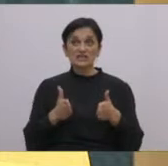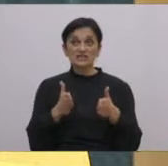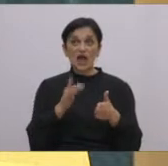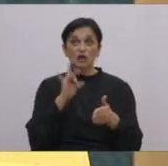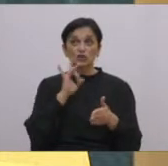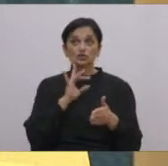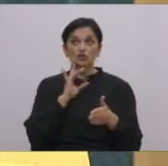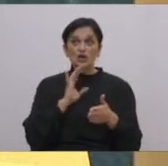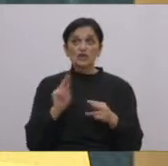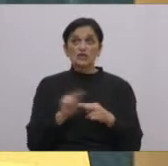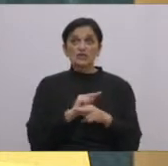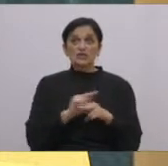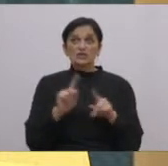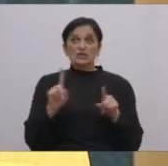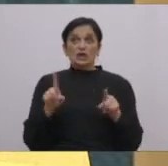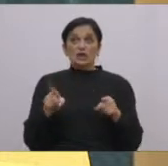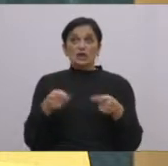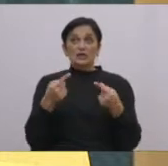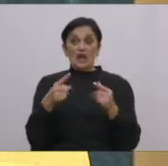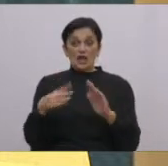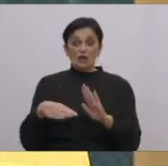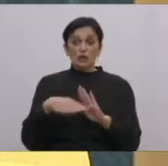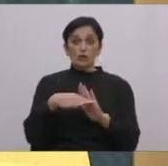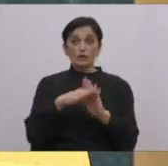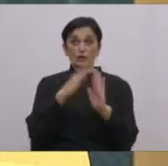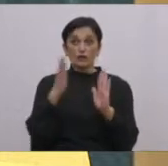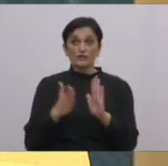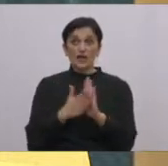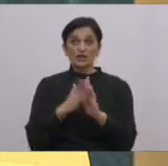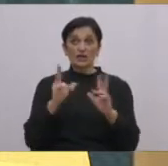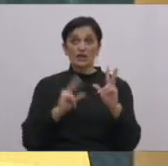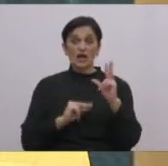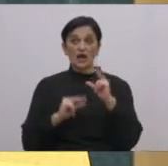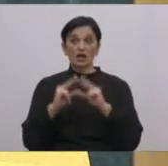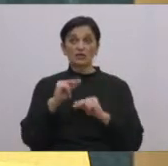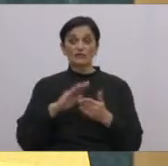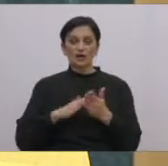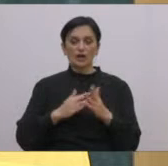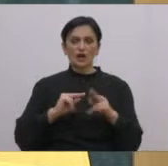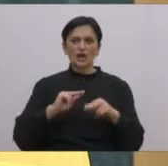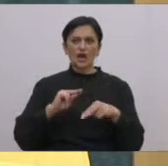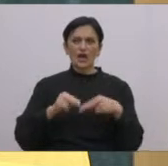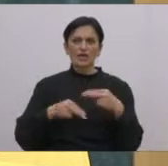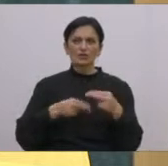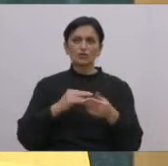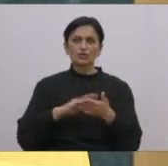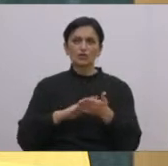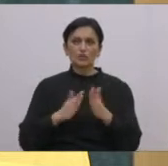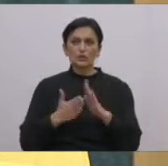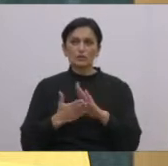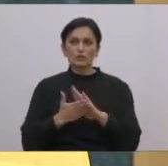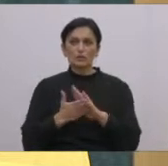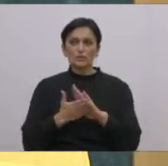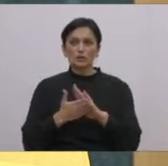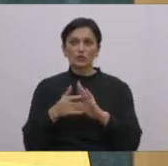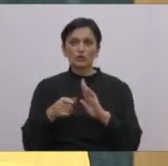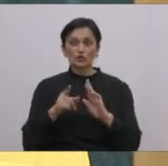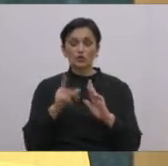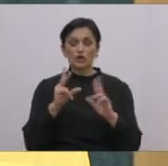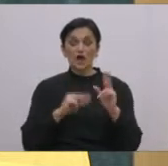de reabilitație, squesharis, tu sa am colo prins gatuali sinebida, im halșe cu lebebis, a set cu at piro bebis gatuali sinebit,